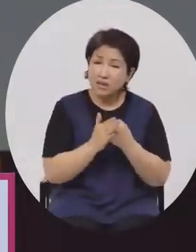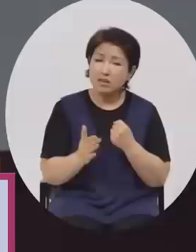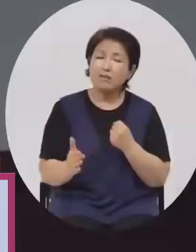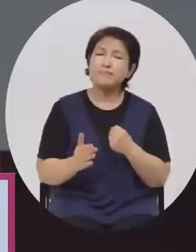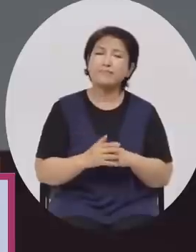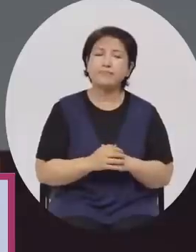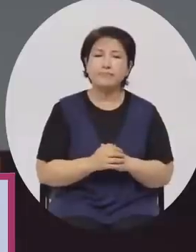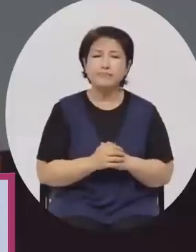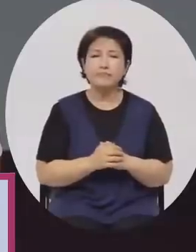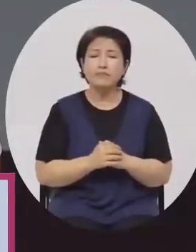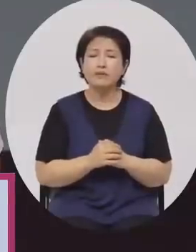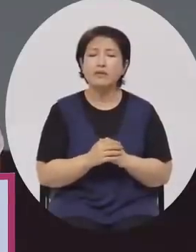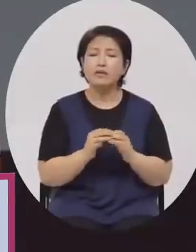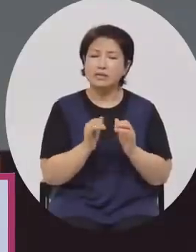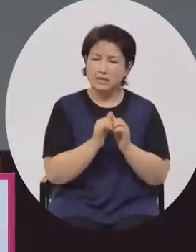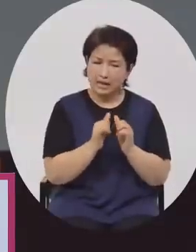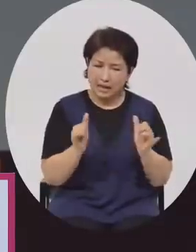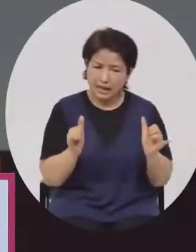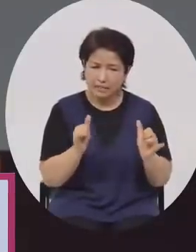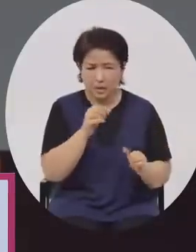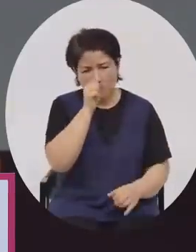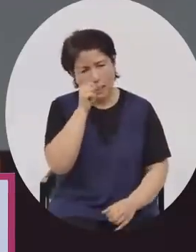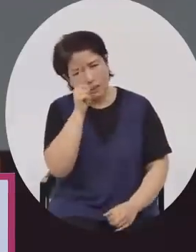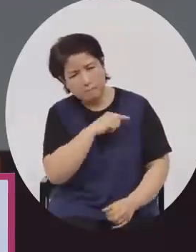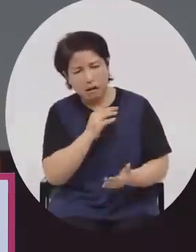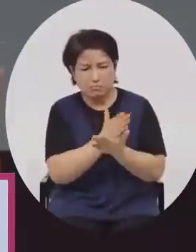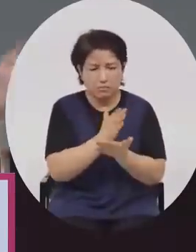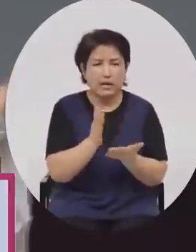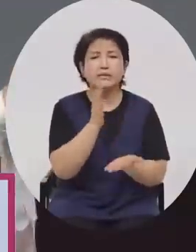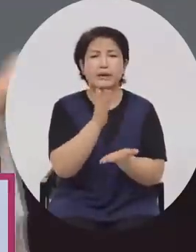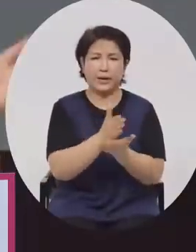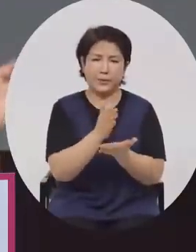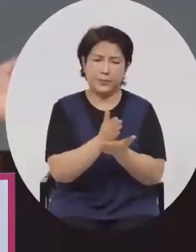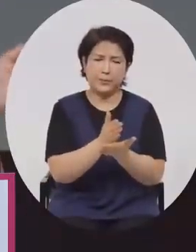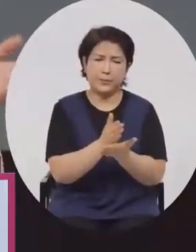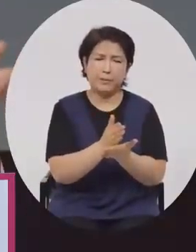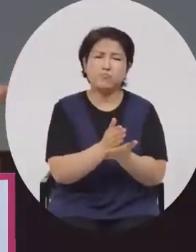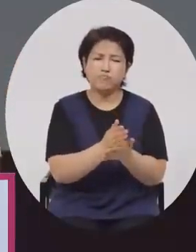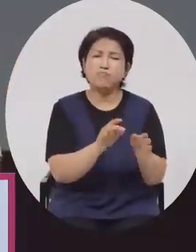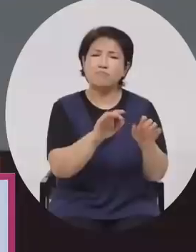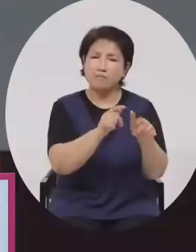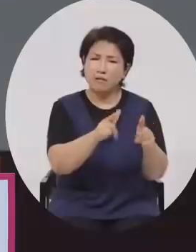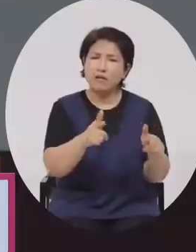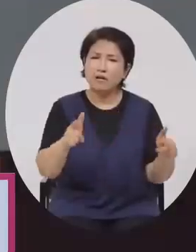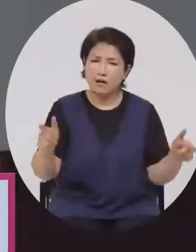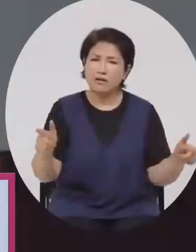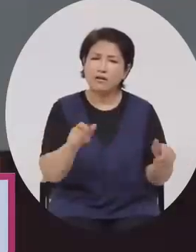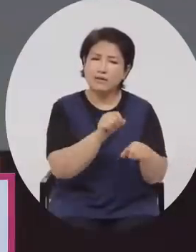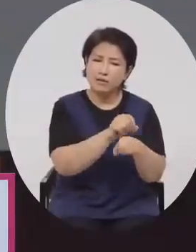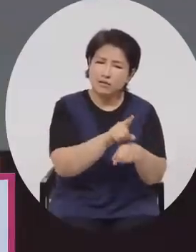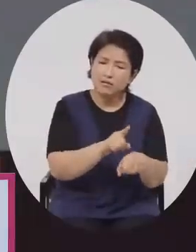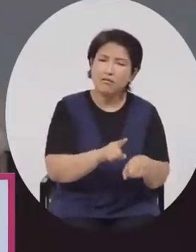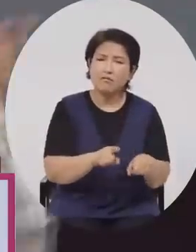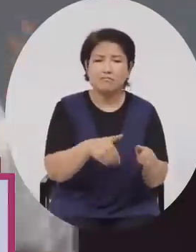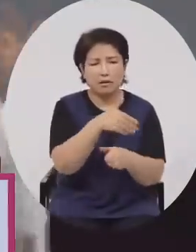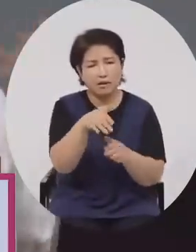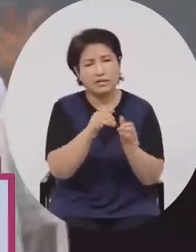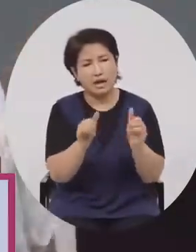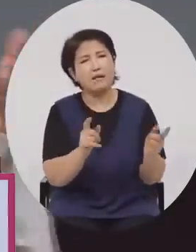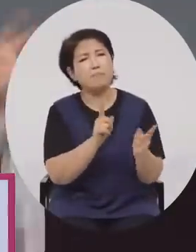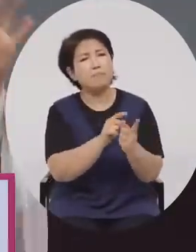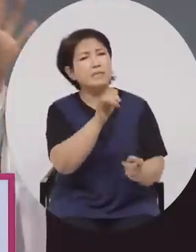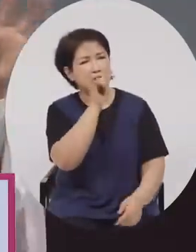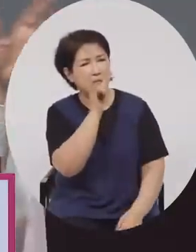그래서 사람을 가리지 말고 그냥 뭐 이런 사람도 있고 저런 사람도 있고 이렇게. 그 자꾸